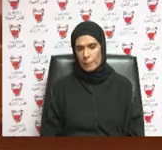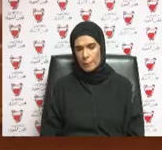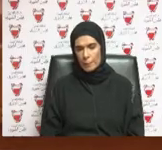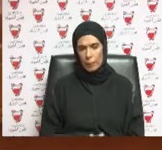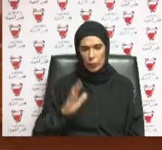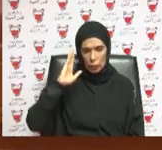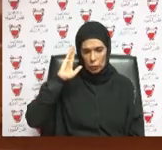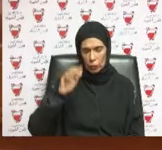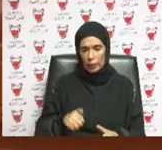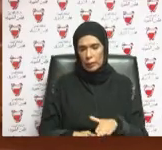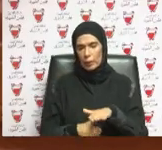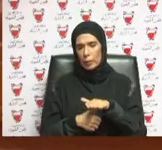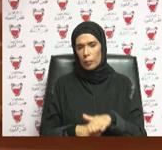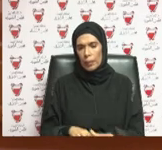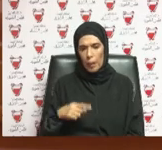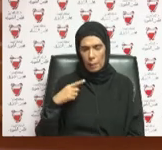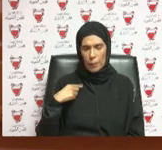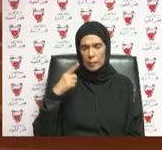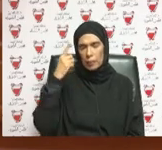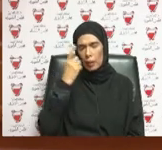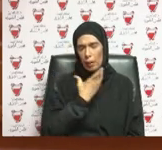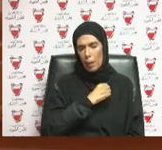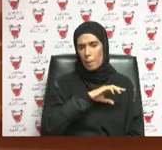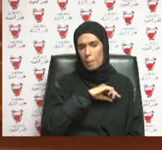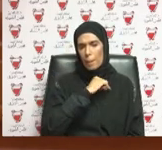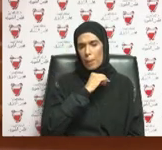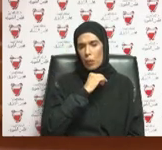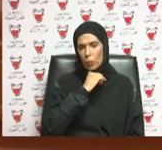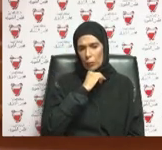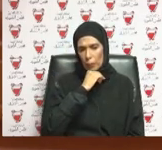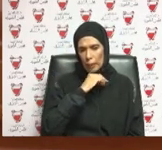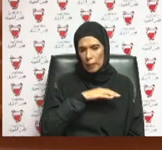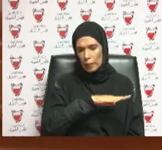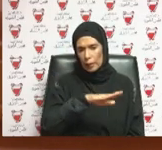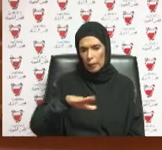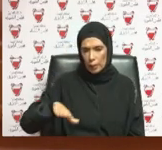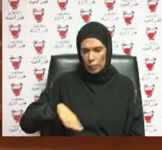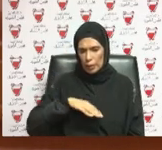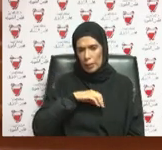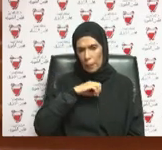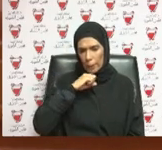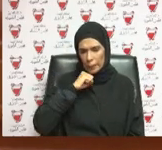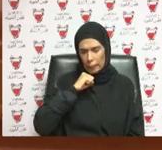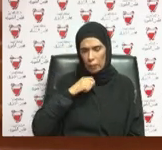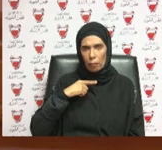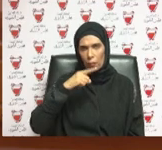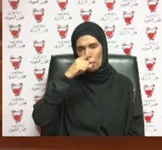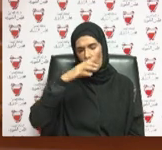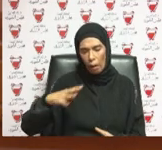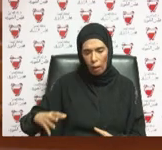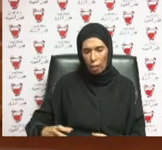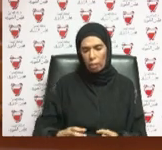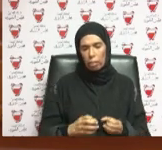شكرا سيد الرئيس. بسم الله الرحمن الرحيم. يا أيتها النفس المطمئنة ارجعي إلى ربك راضية